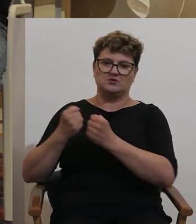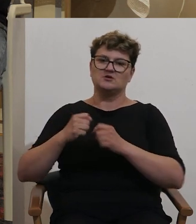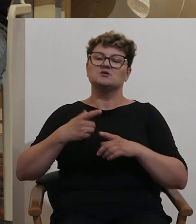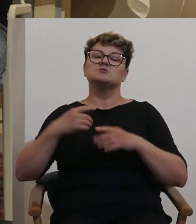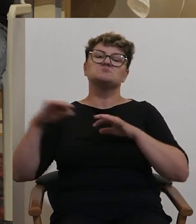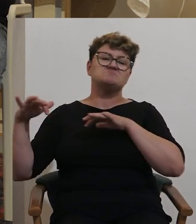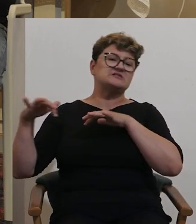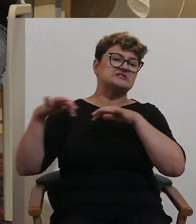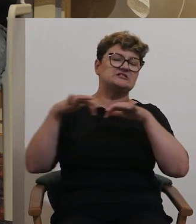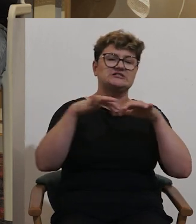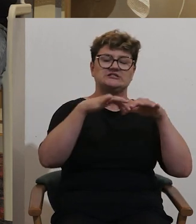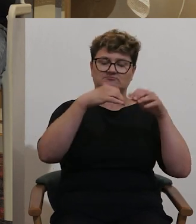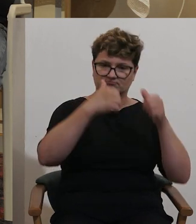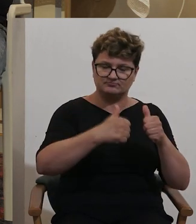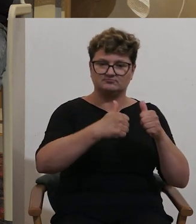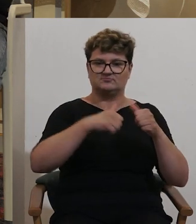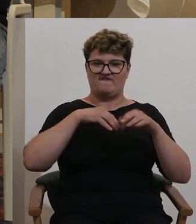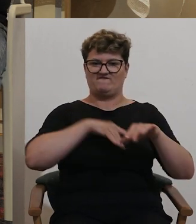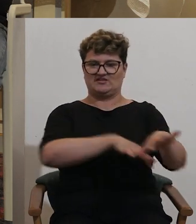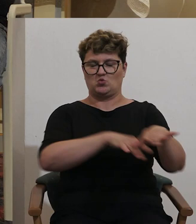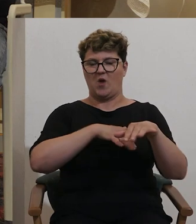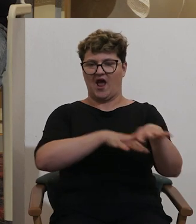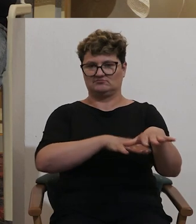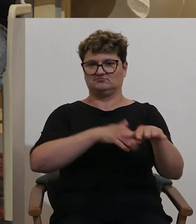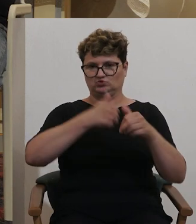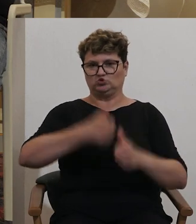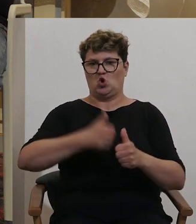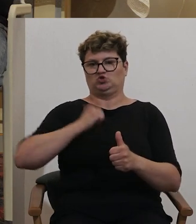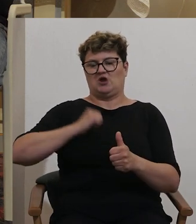ofensywę na Wiśle i stoimy.